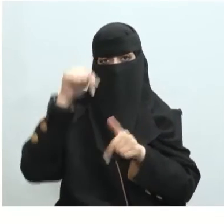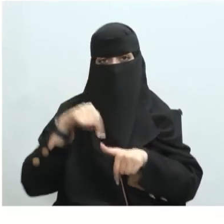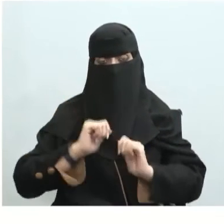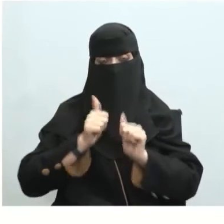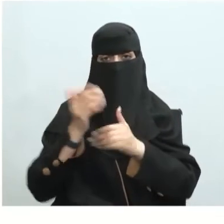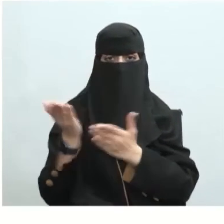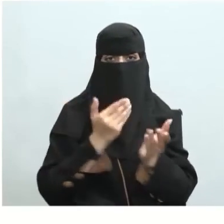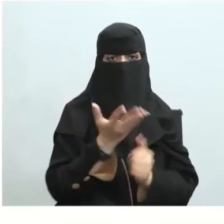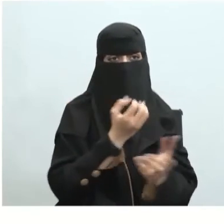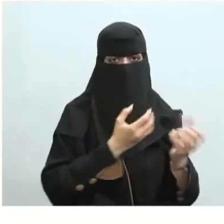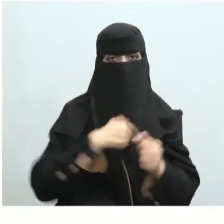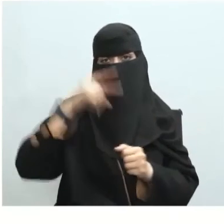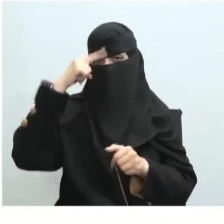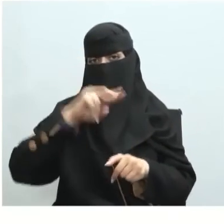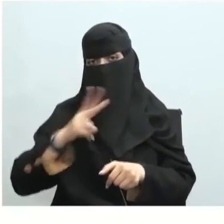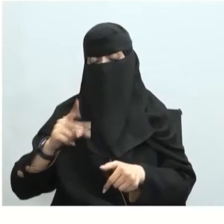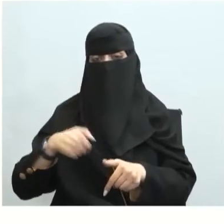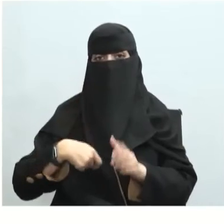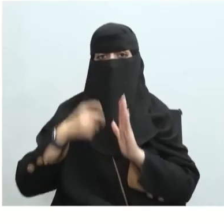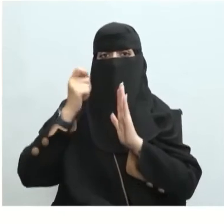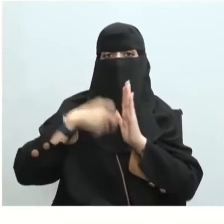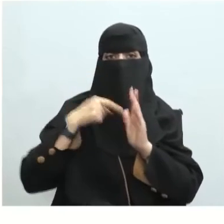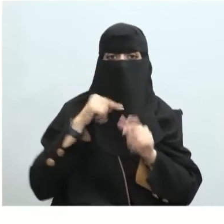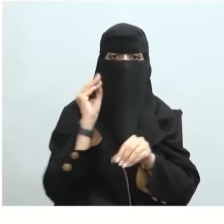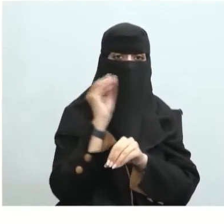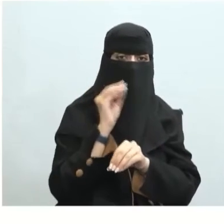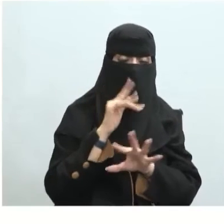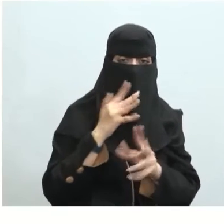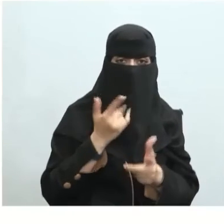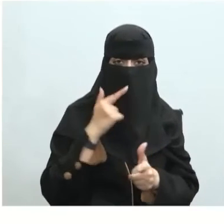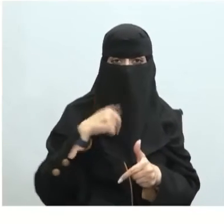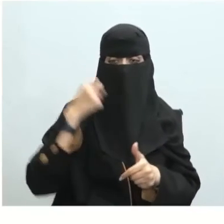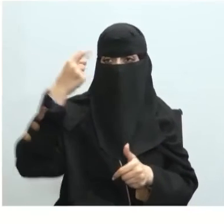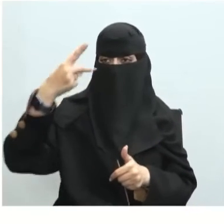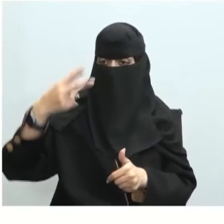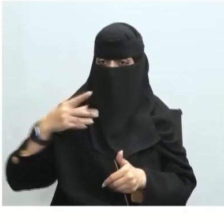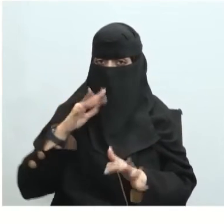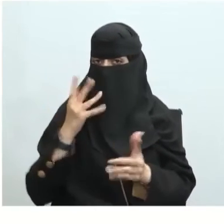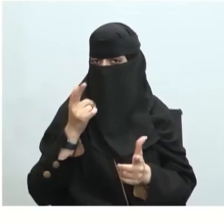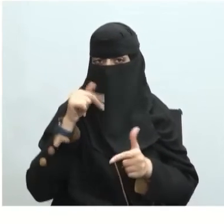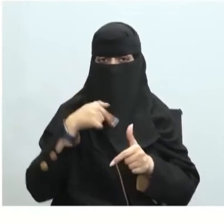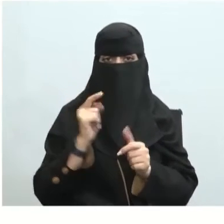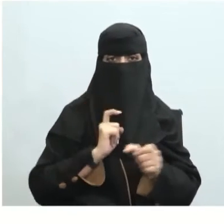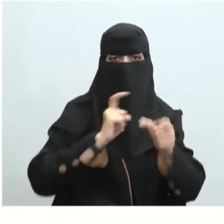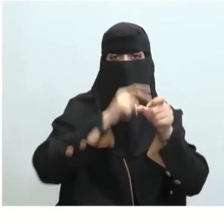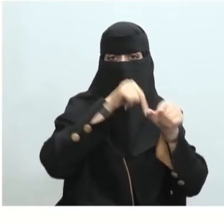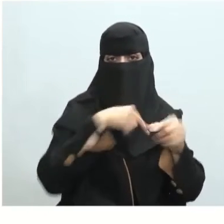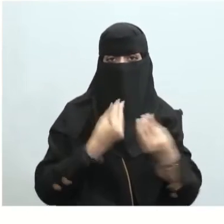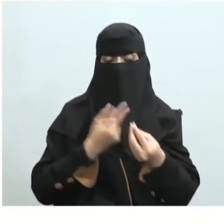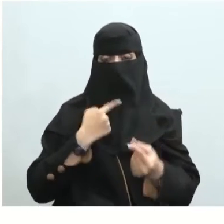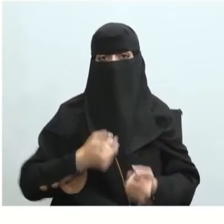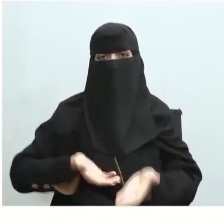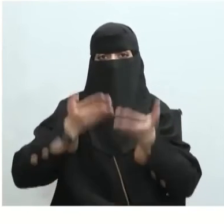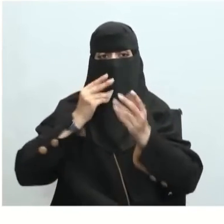ان تاتي ايضا بامثله اخرى القرارات والتوصيات ما هي القرارات والتوصيات التي توصلتم اليها اقامه لقاء